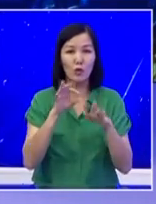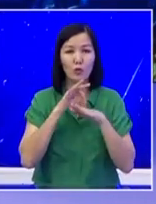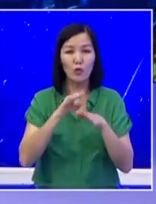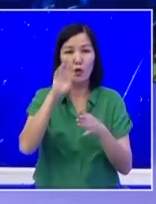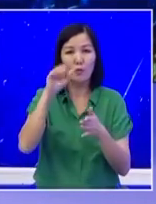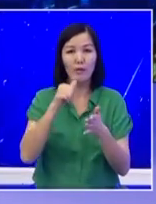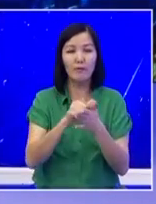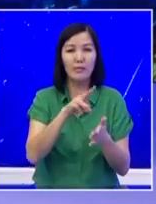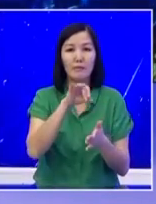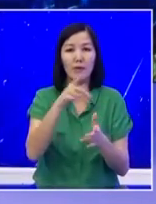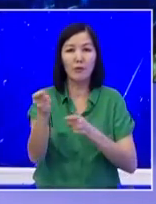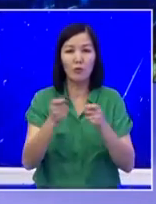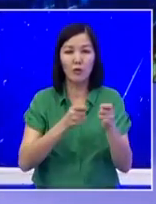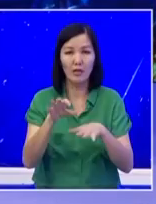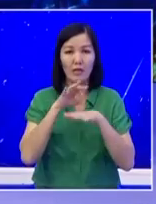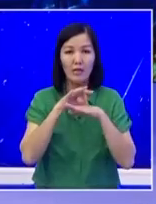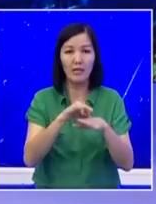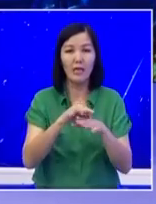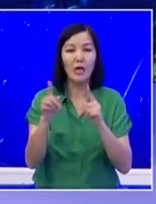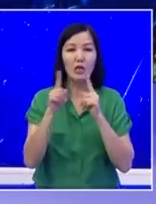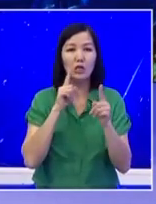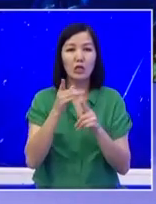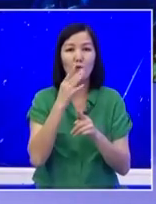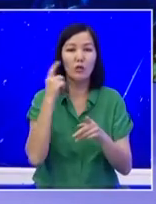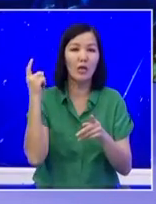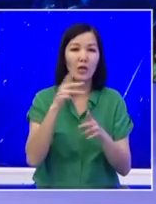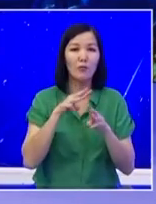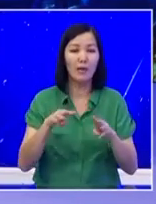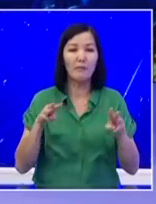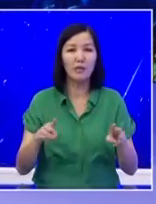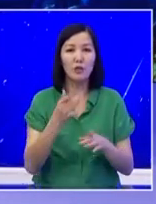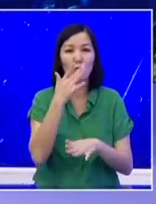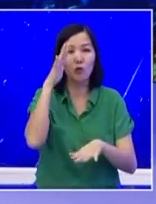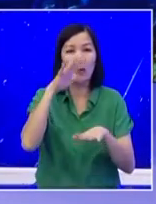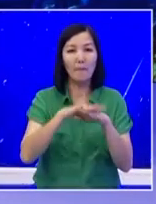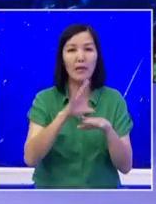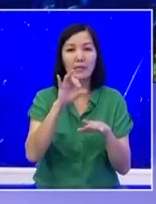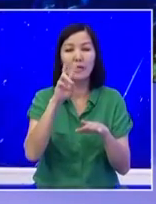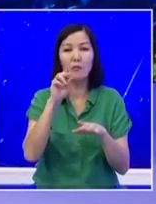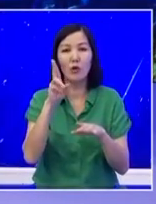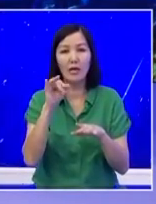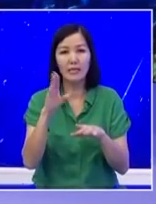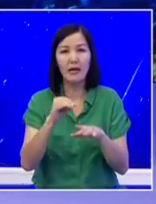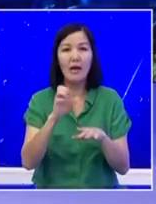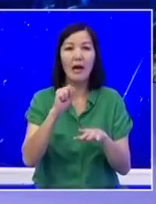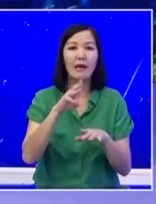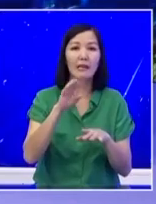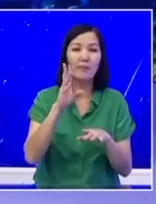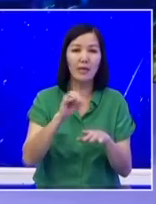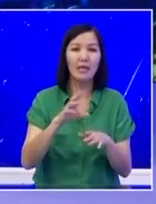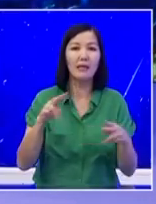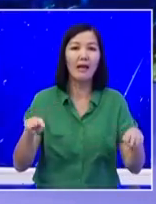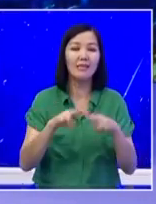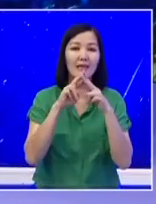өтті. Үкімет басшысы Асқар Мамин төрағалық етті. Жиында ұлттық экономика министрі, ұлттық банк Самұрық-Қазына,